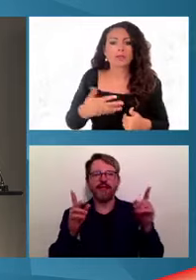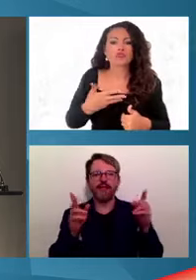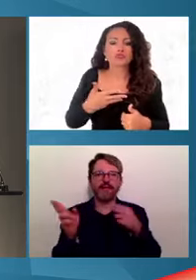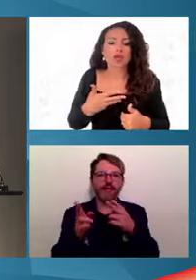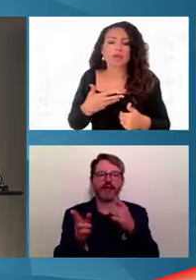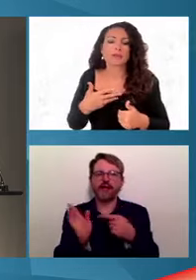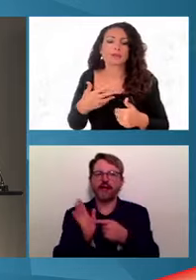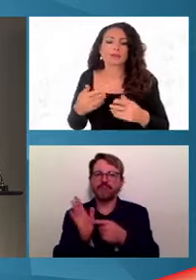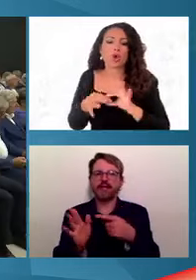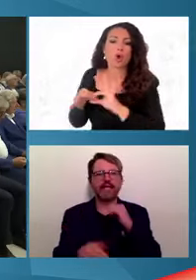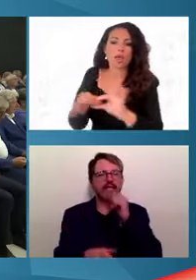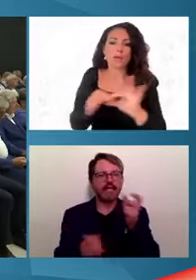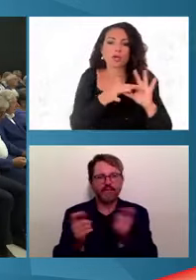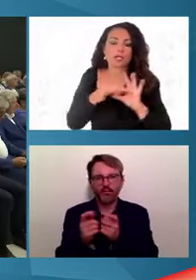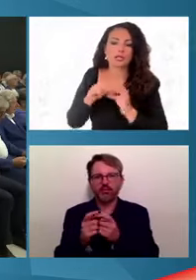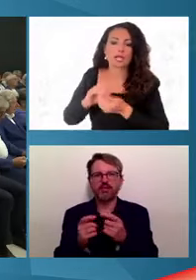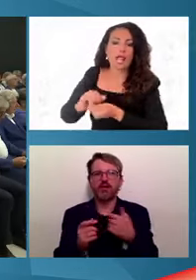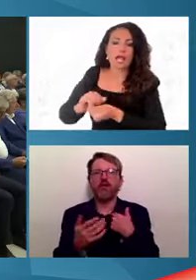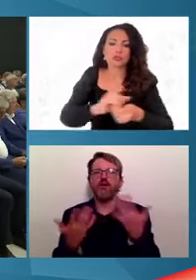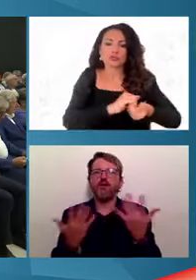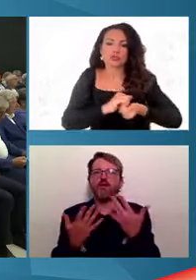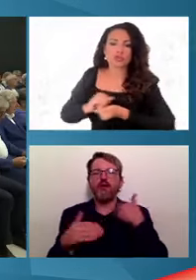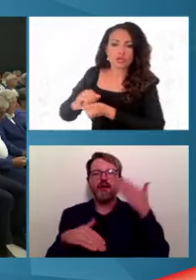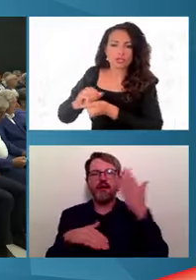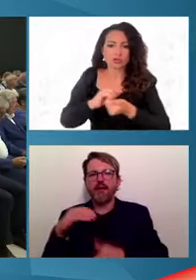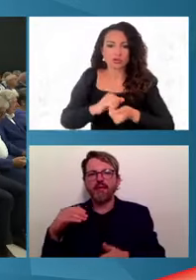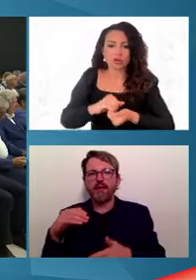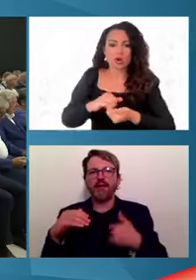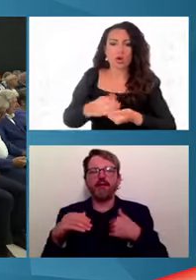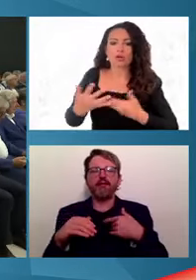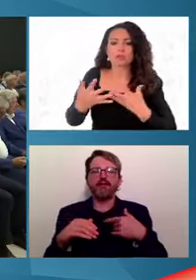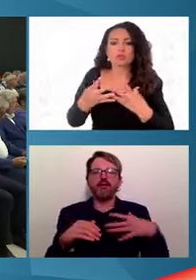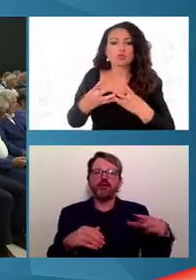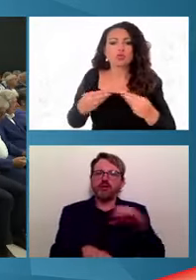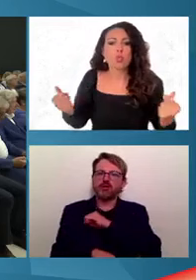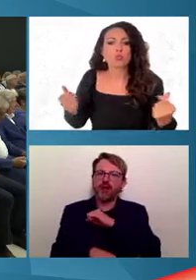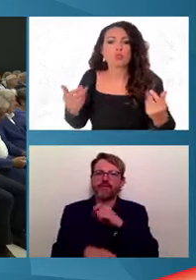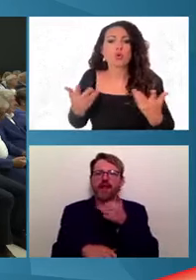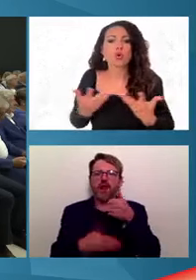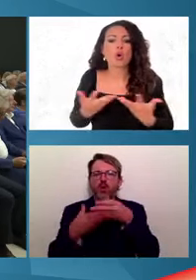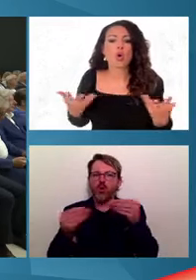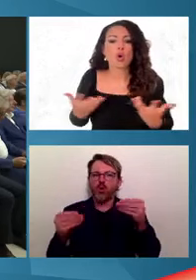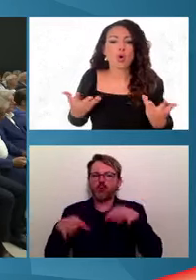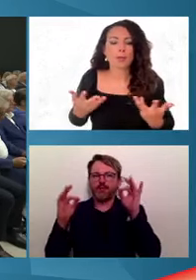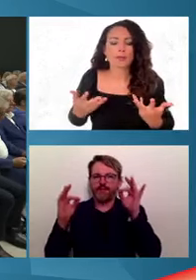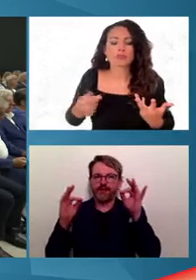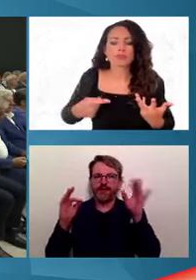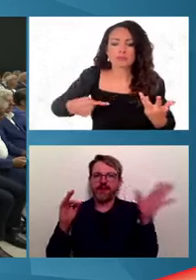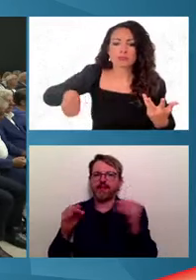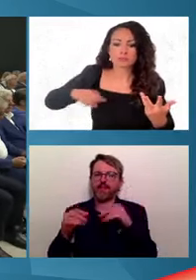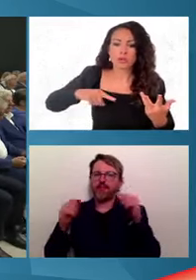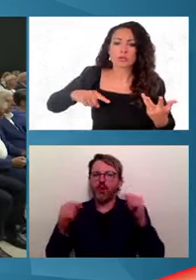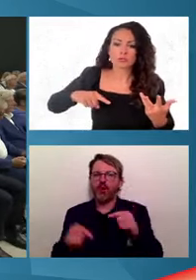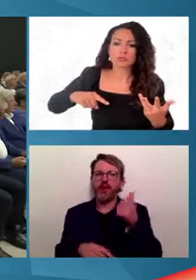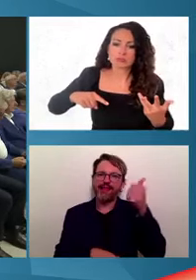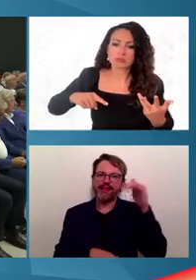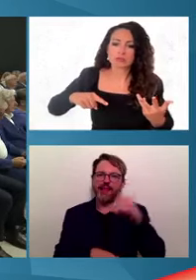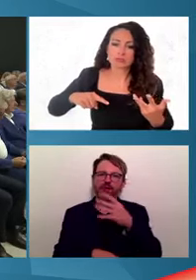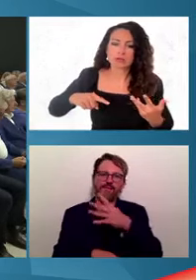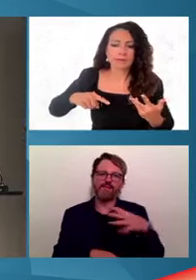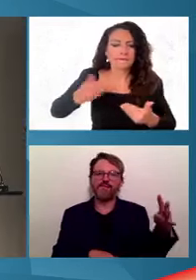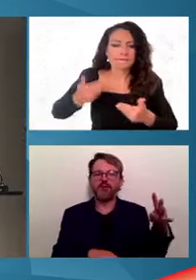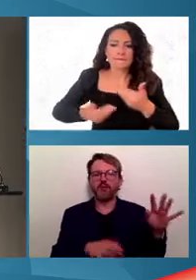nicht funktioniert, wo es uns am Schluss schlussendlich gelungen ist, eine Lösung zu finden, dass heute 1400